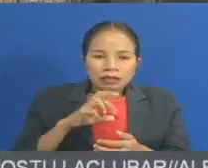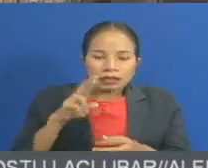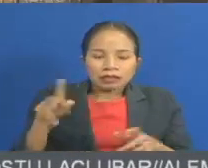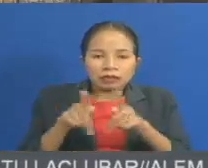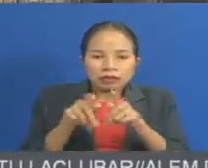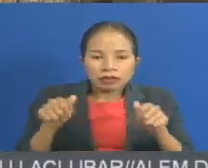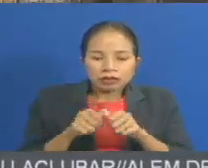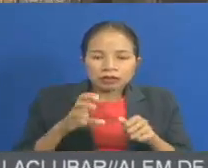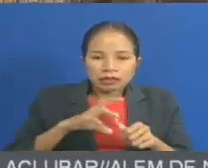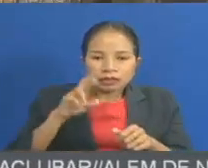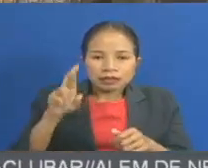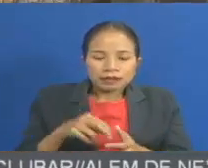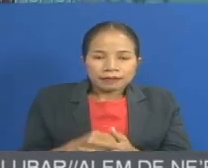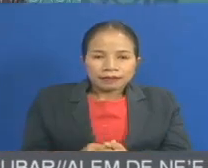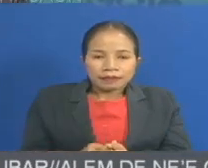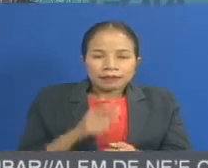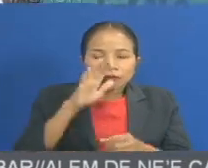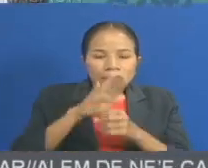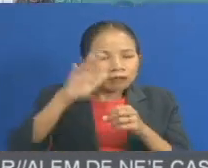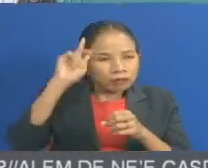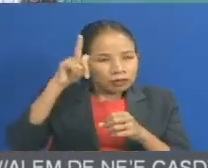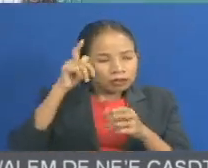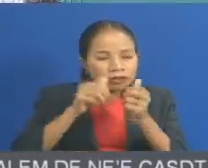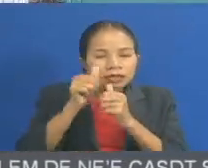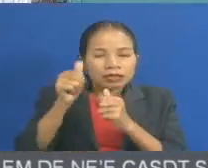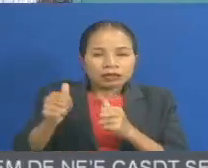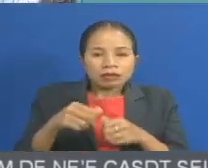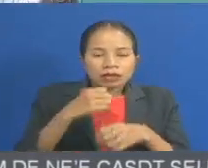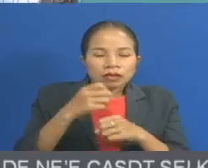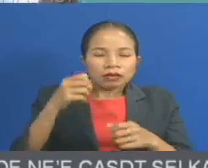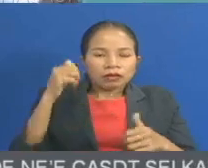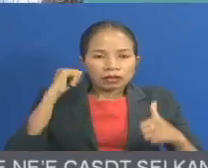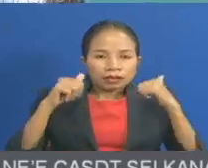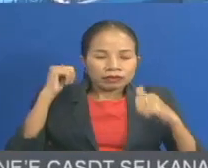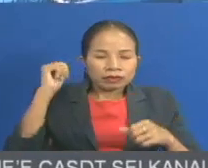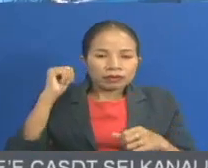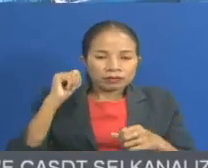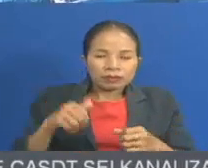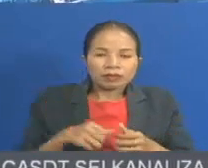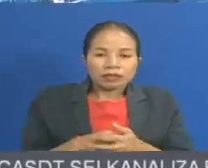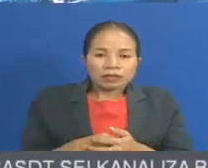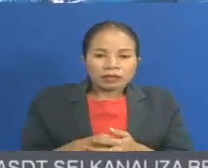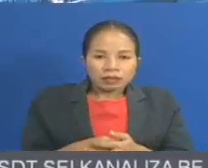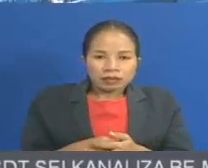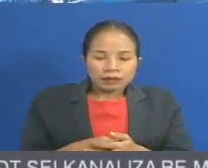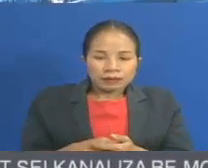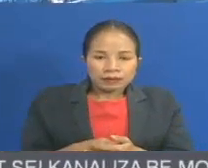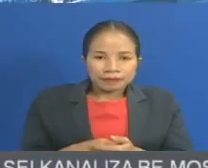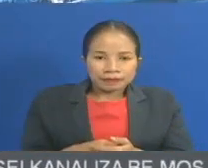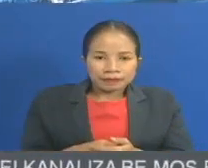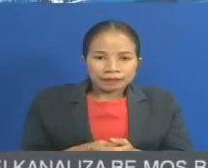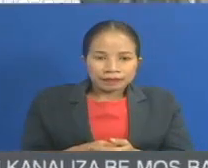postur administrativo Cristo Rei. Kompromisi politiku ne atau durante halau atividades electoral porta a porta i hale bubur lau